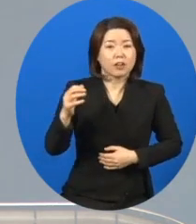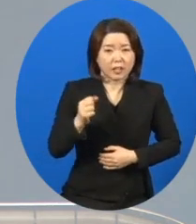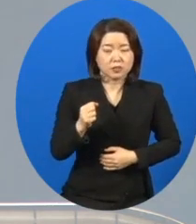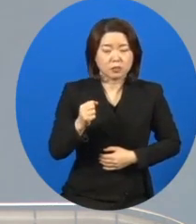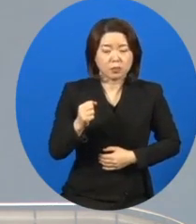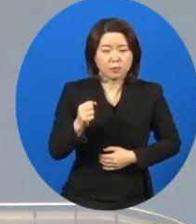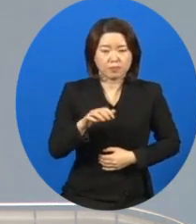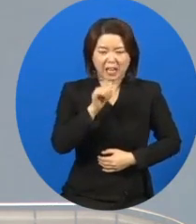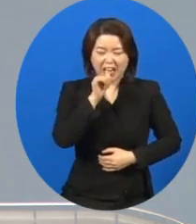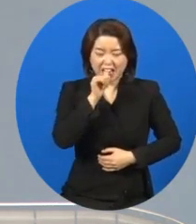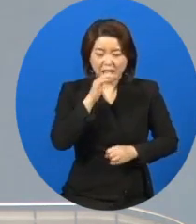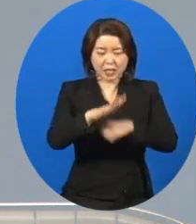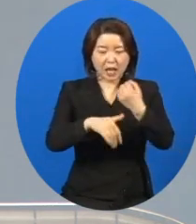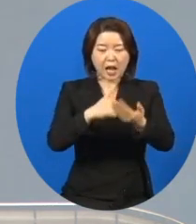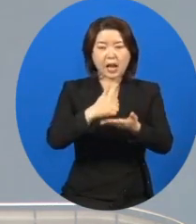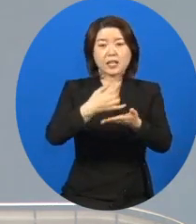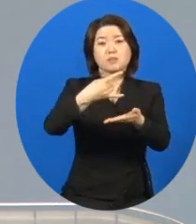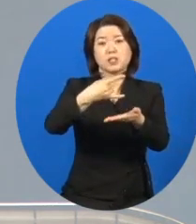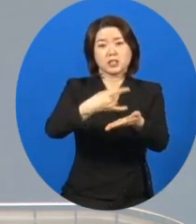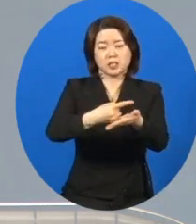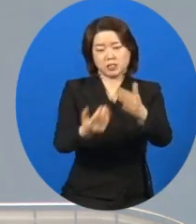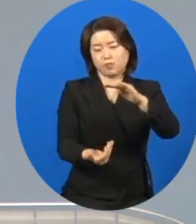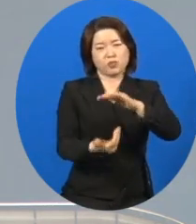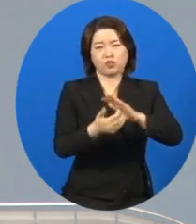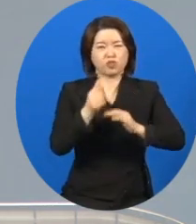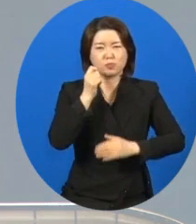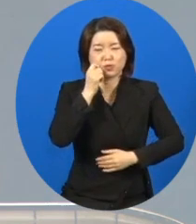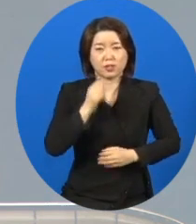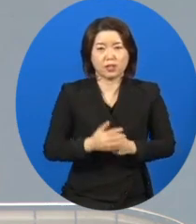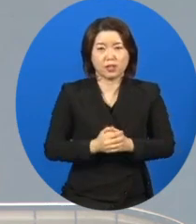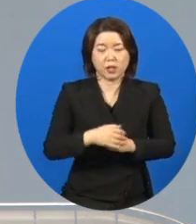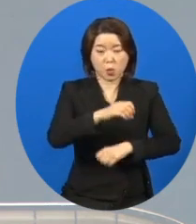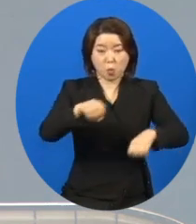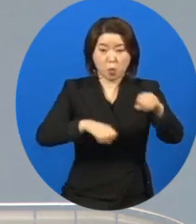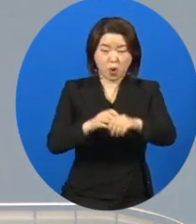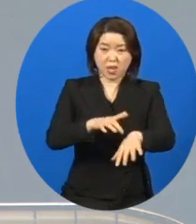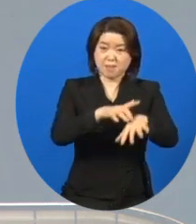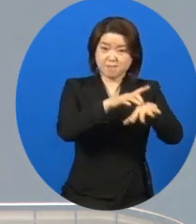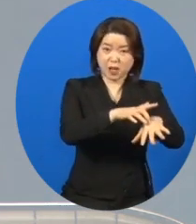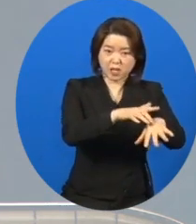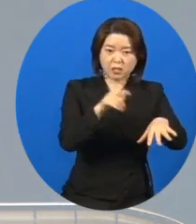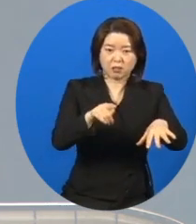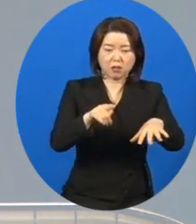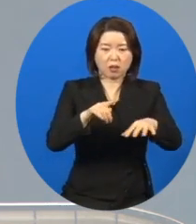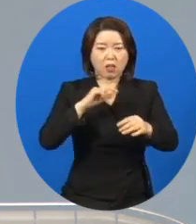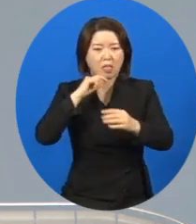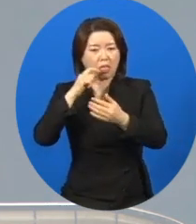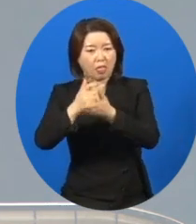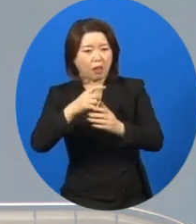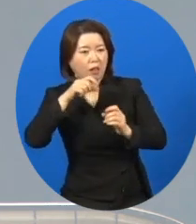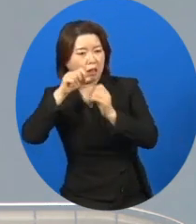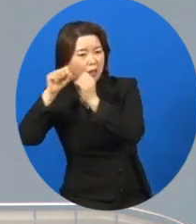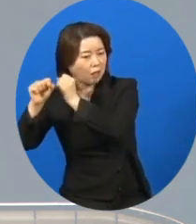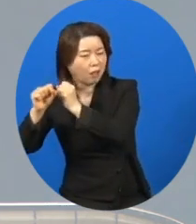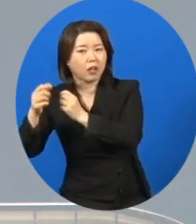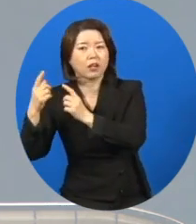절대로 하나님의 의가 이루어지지 않습니다. 오히려 마귀에게 속게 돼요.